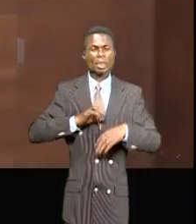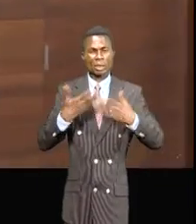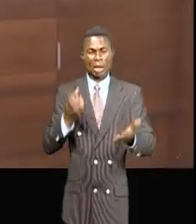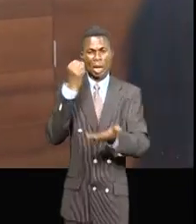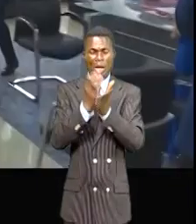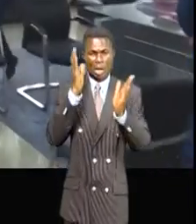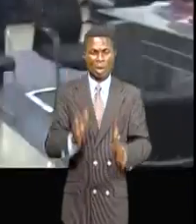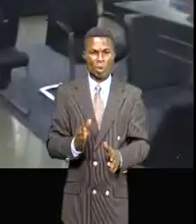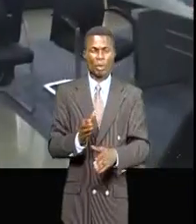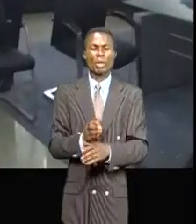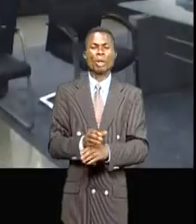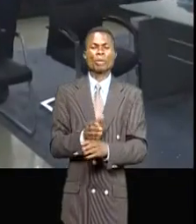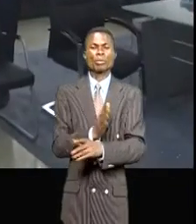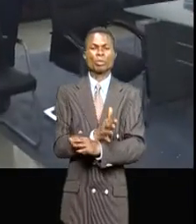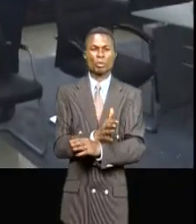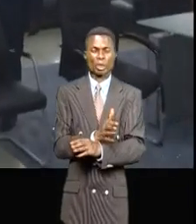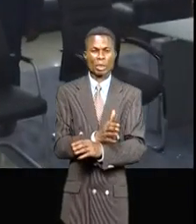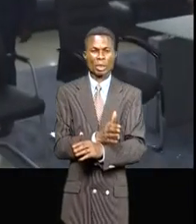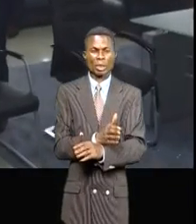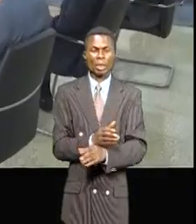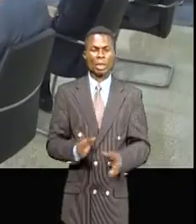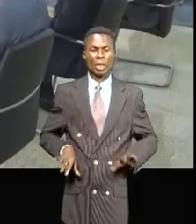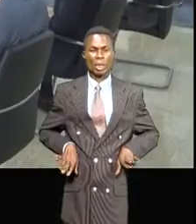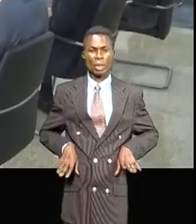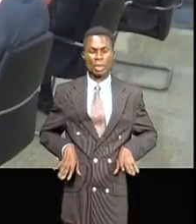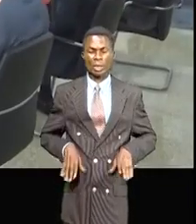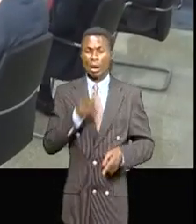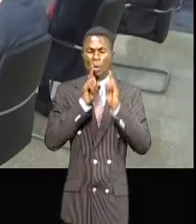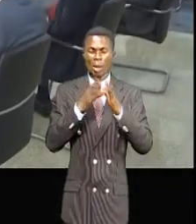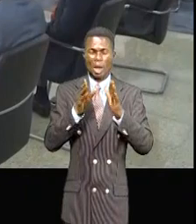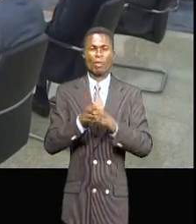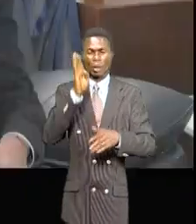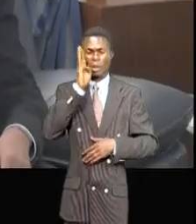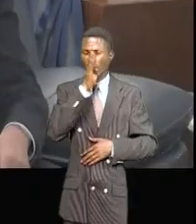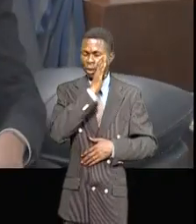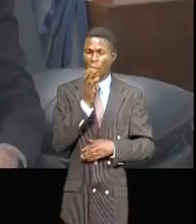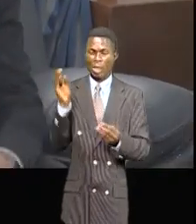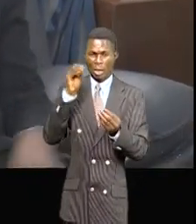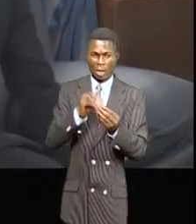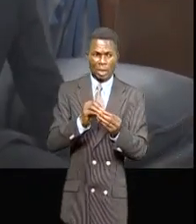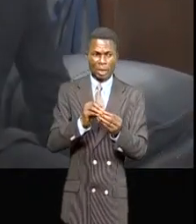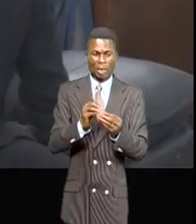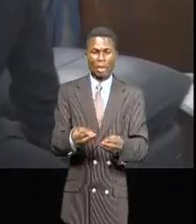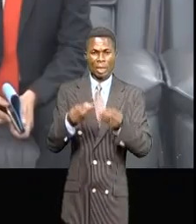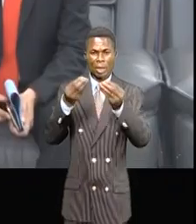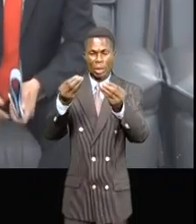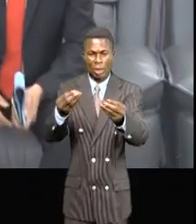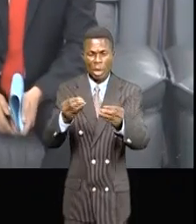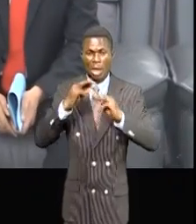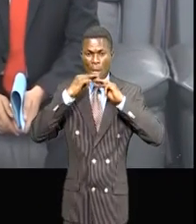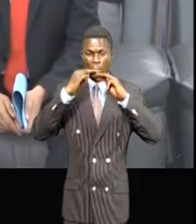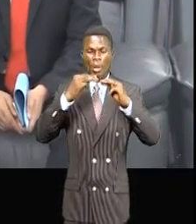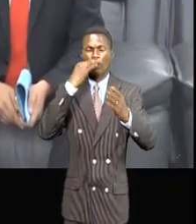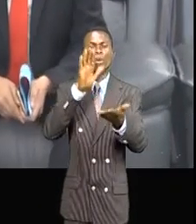de la Russie a également eu des échanges avec Modeste Bahati Lukwebo. Alexei Sentebov est venu transmettre un message